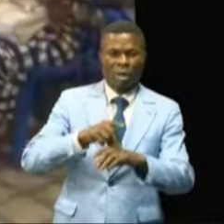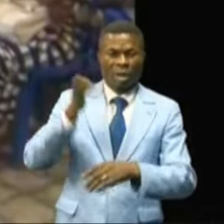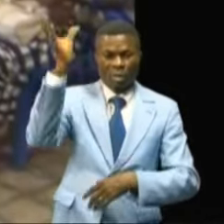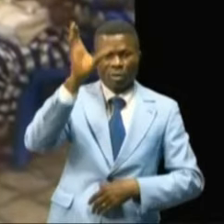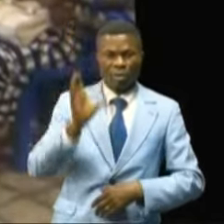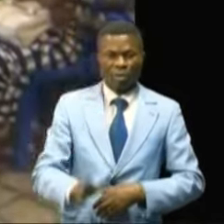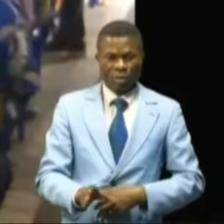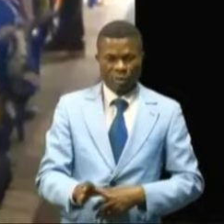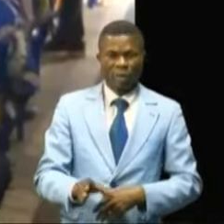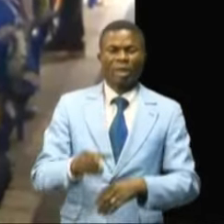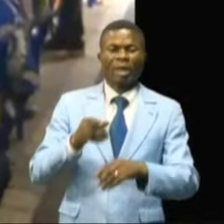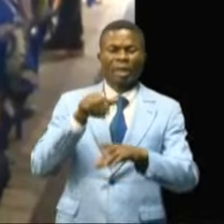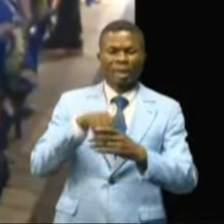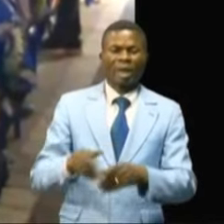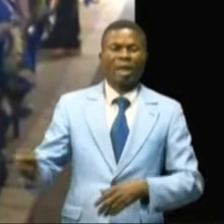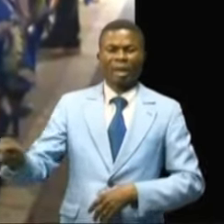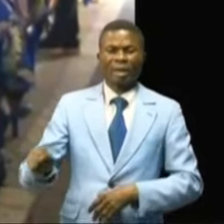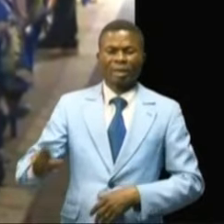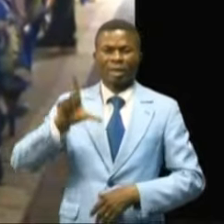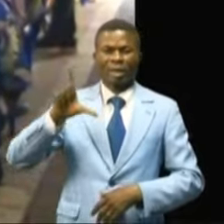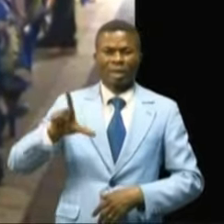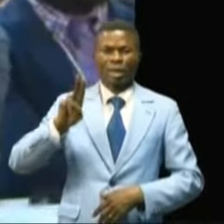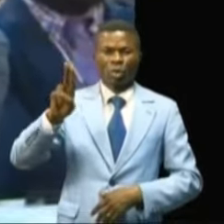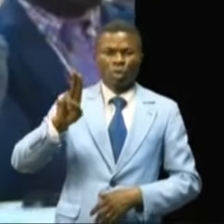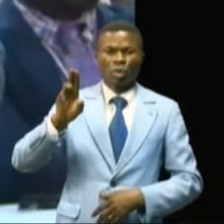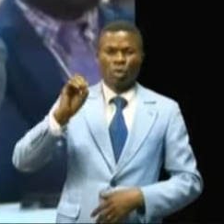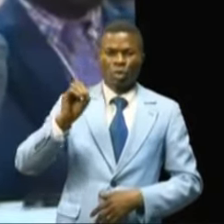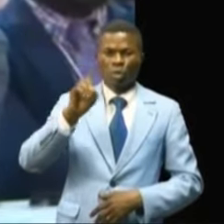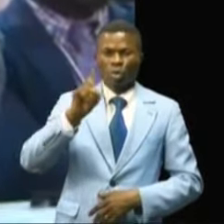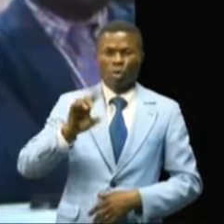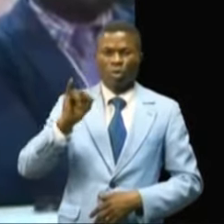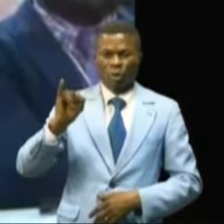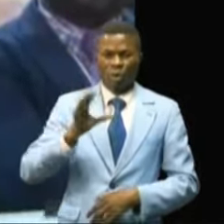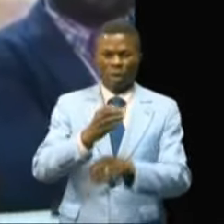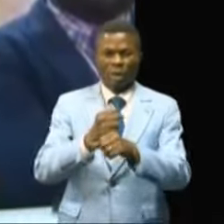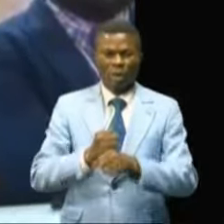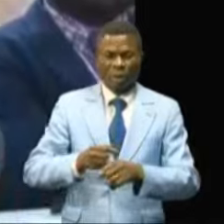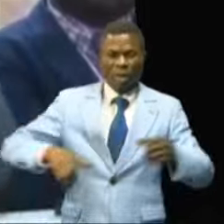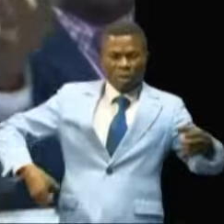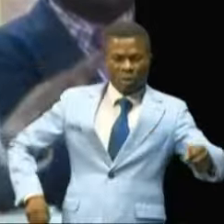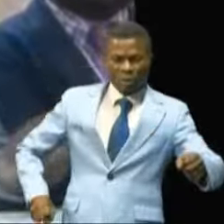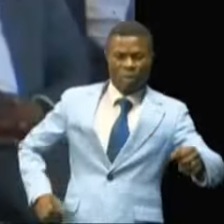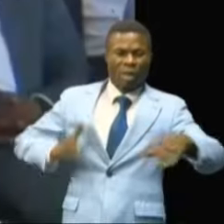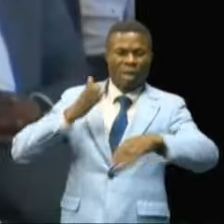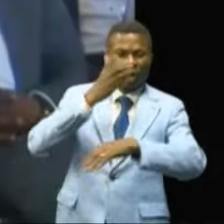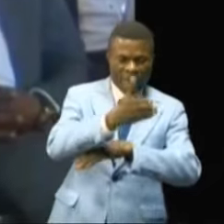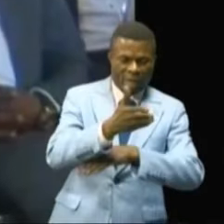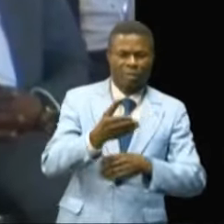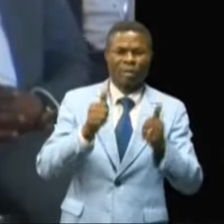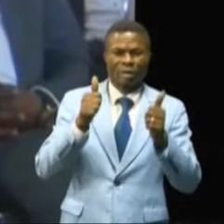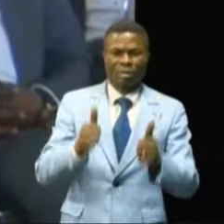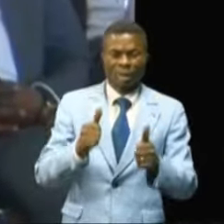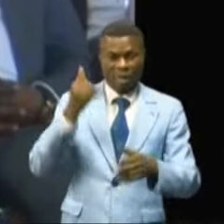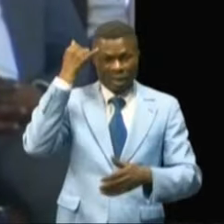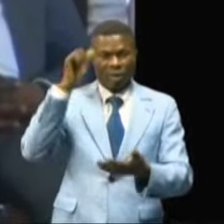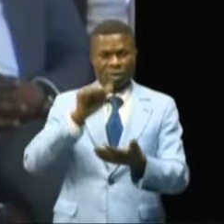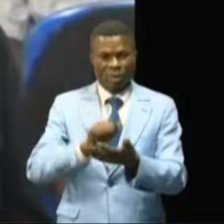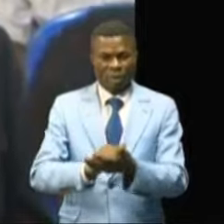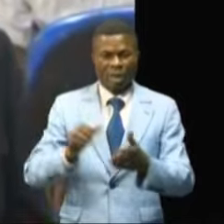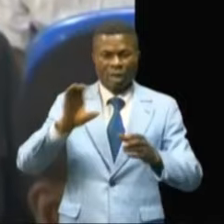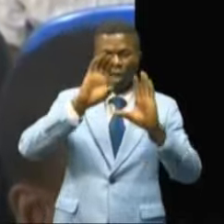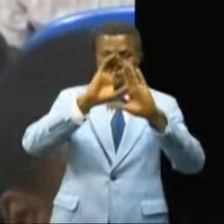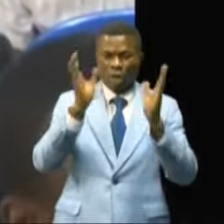du territoire de l'Ouzi, ont procédé au lancement de l'opération de l'obtention d'un bac pour la traversée du fleuve. Dans cette optique, la